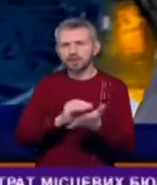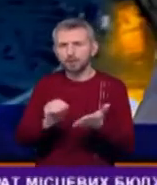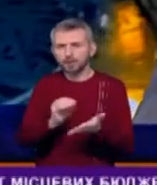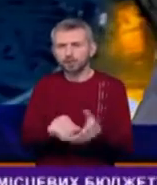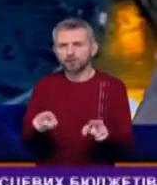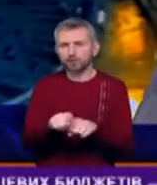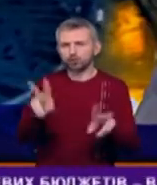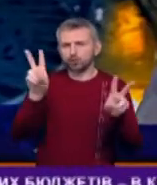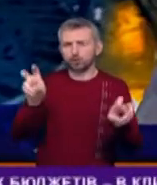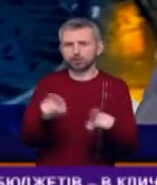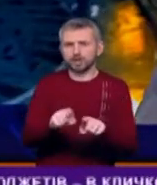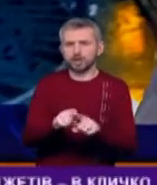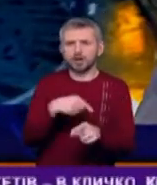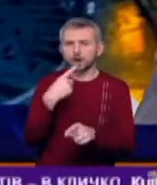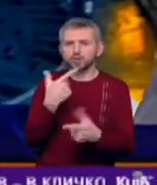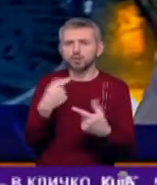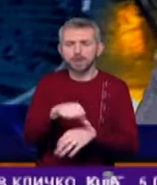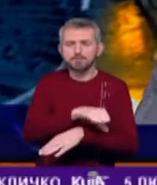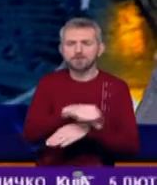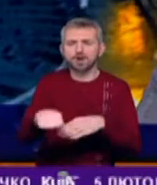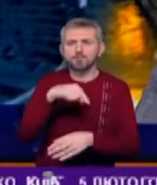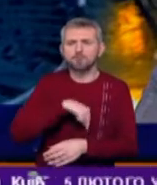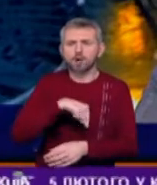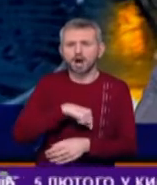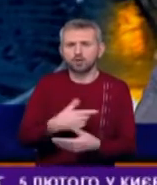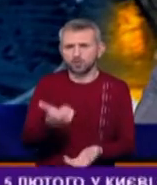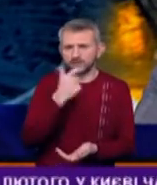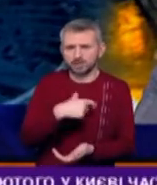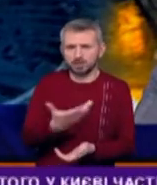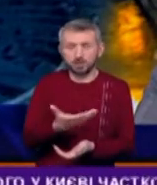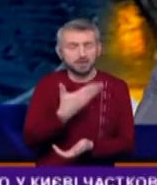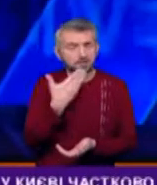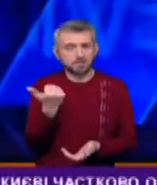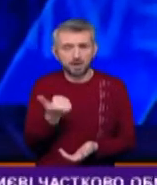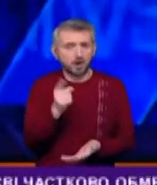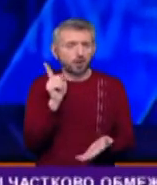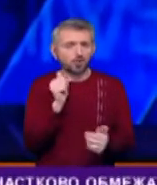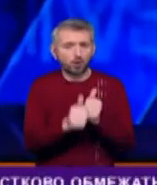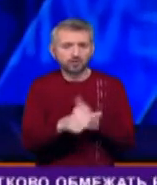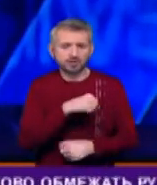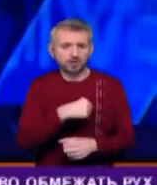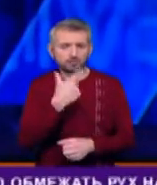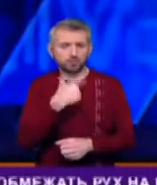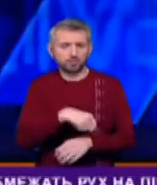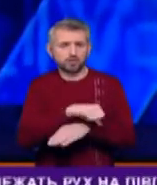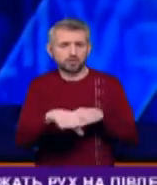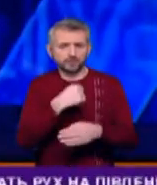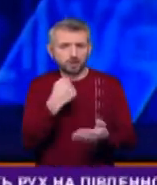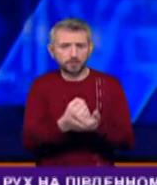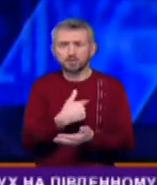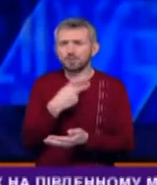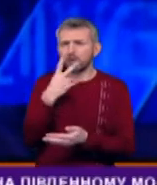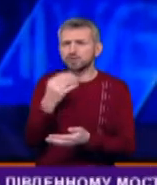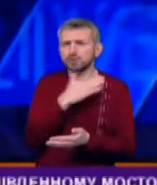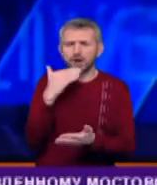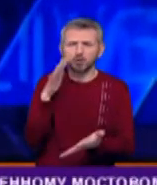от лозунги, так я що кажу, де межа моральності? Чи якби її вона... немає. Її немає. Кожен встановлює сам собі. Ми побачимо, що багато бруду і в